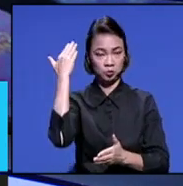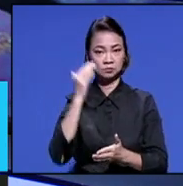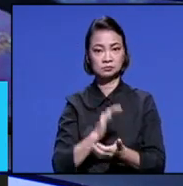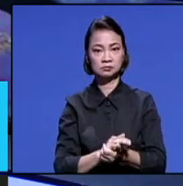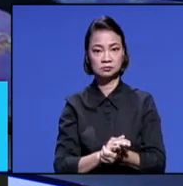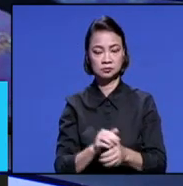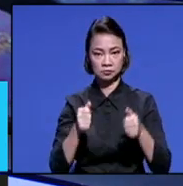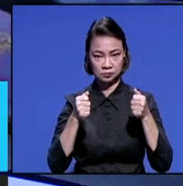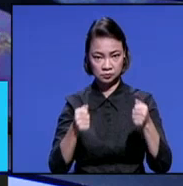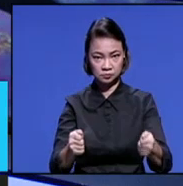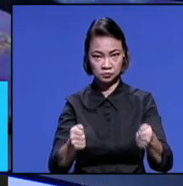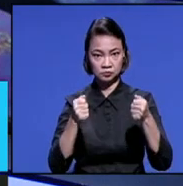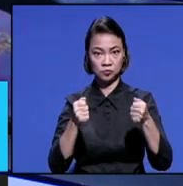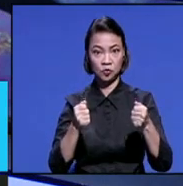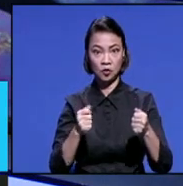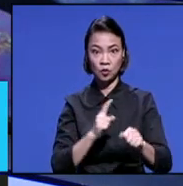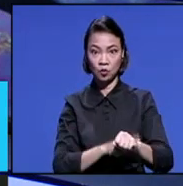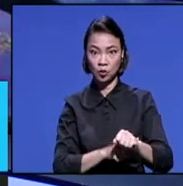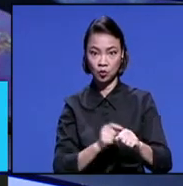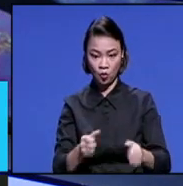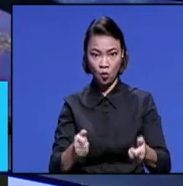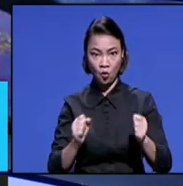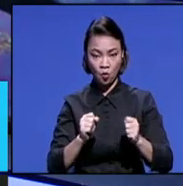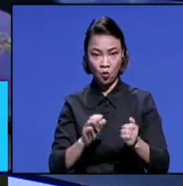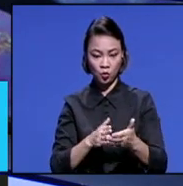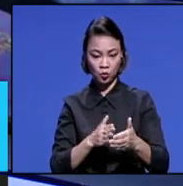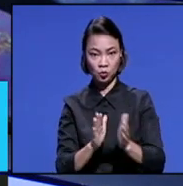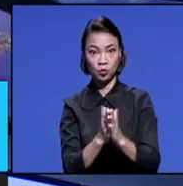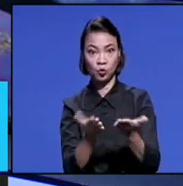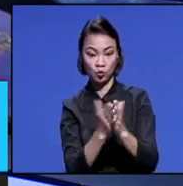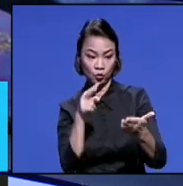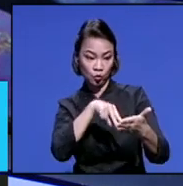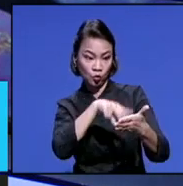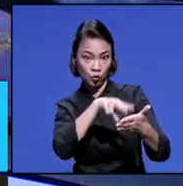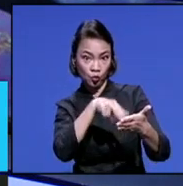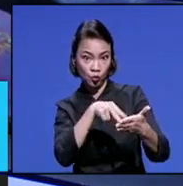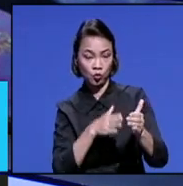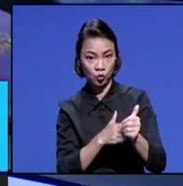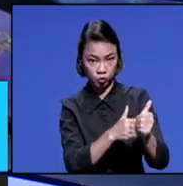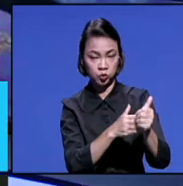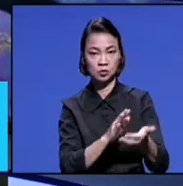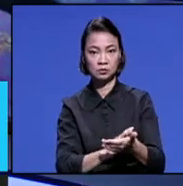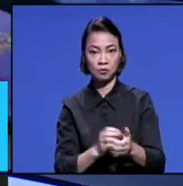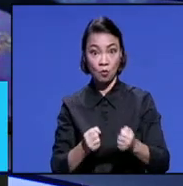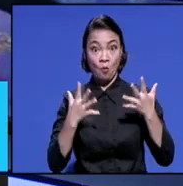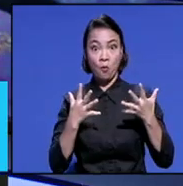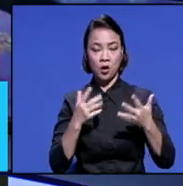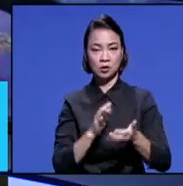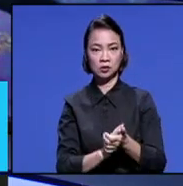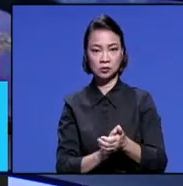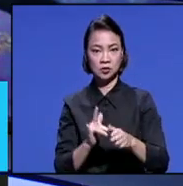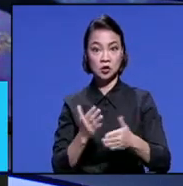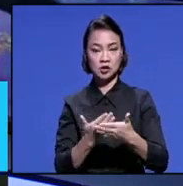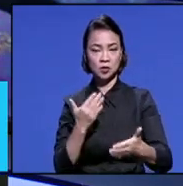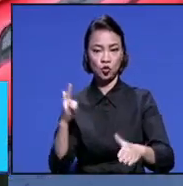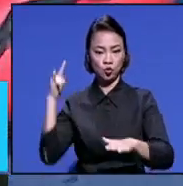Sang pilot dan co-pilot dilaporkan panik dan sempat membuka buku panduan sebelum pesawat bernomor penerbangan JT610 ini jatuh.